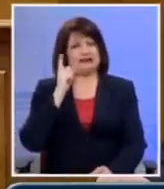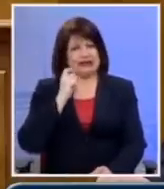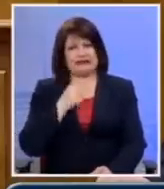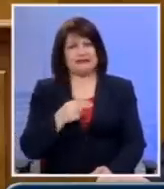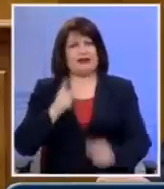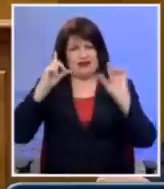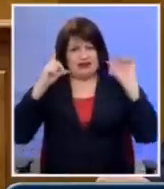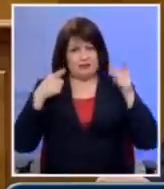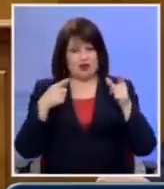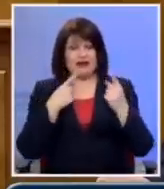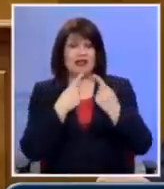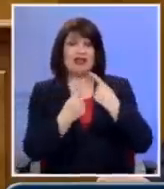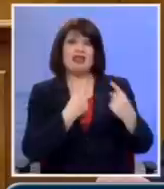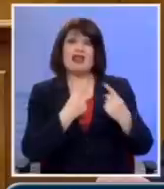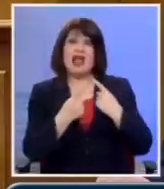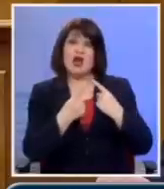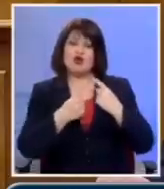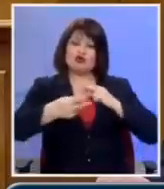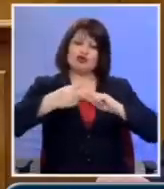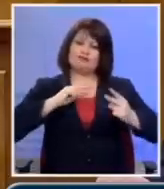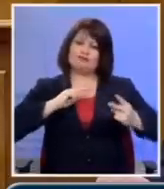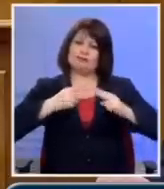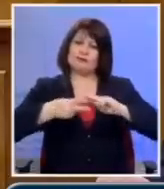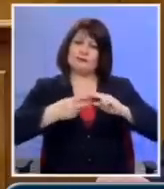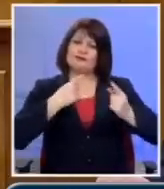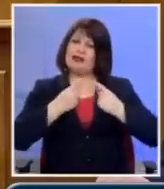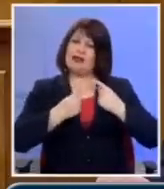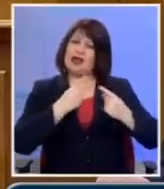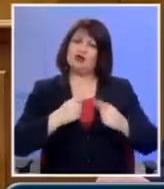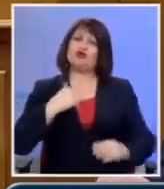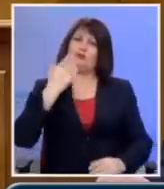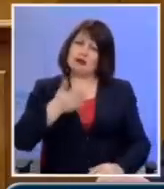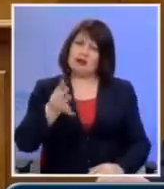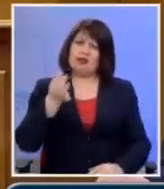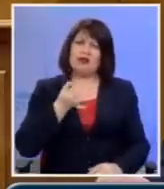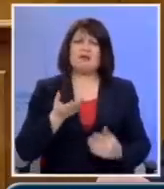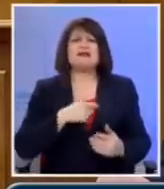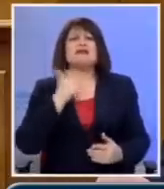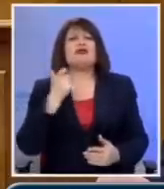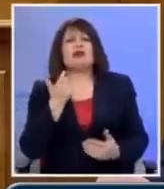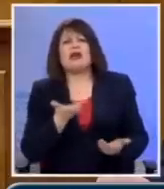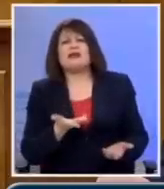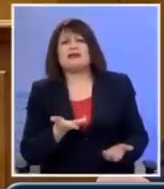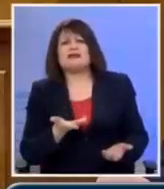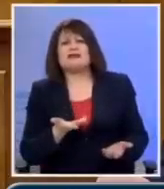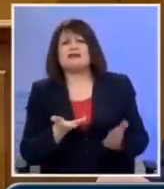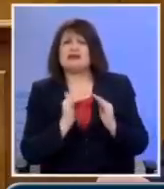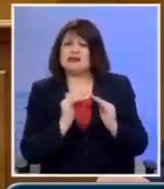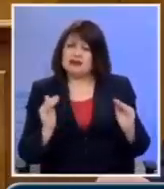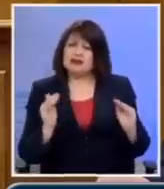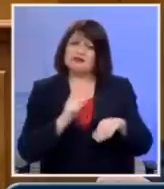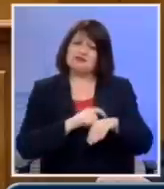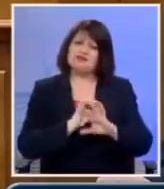σημαίνει διάλογος και αντίλογος. Θα έχετε την ευκαιρία να ομιλήσετε και με επίοικια στον